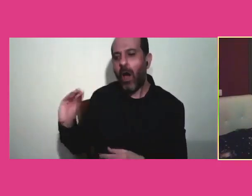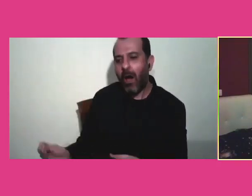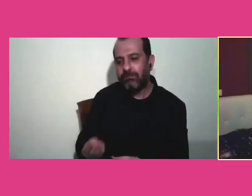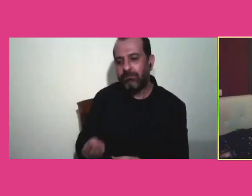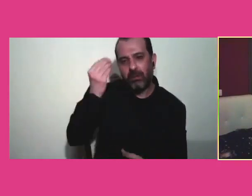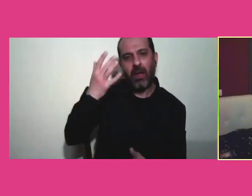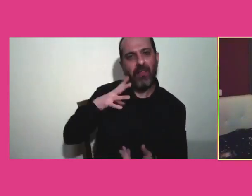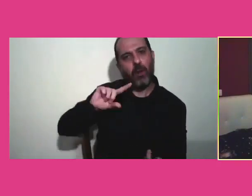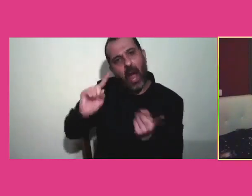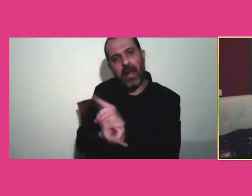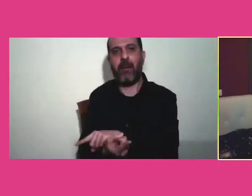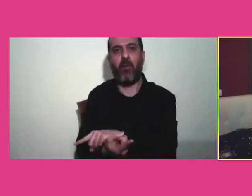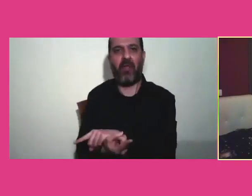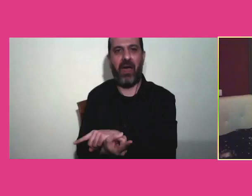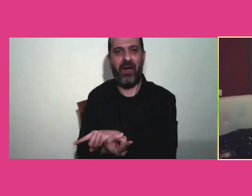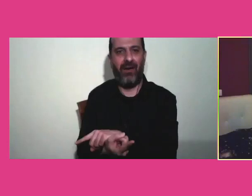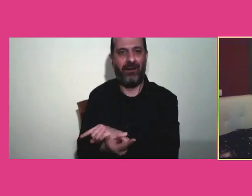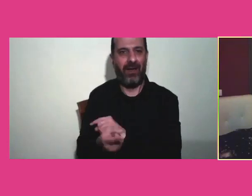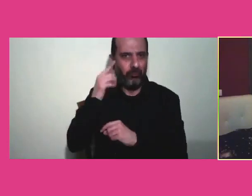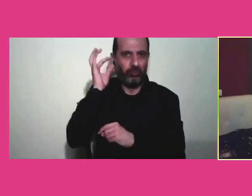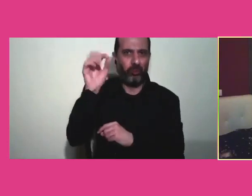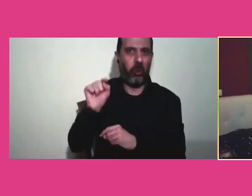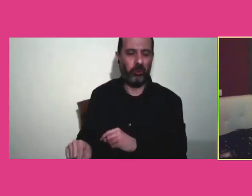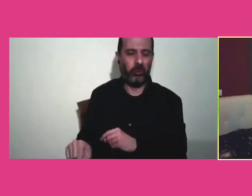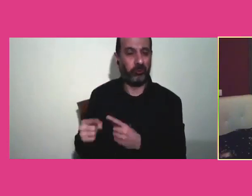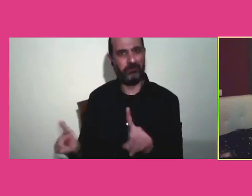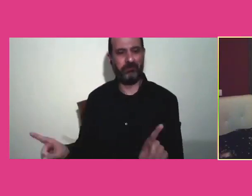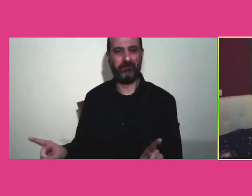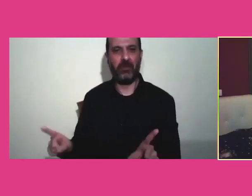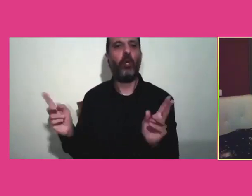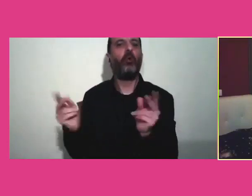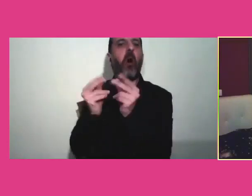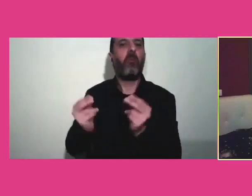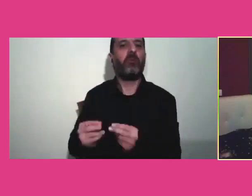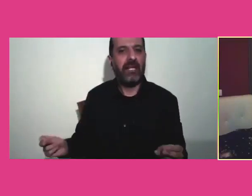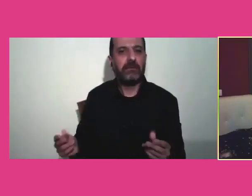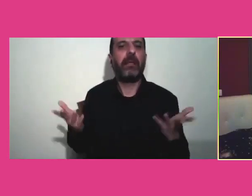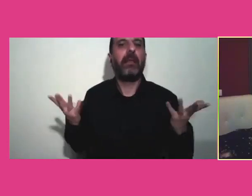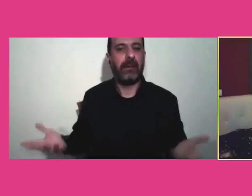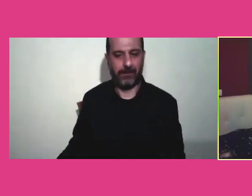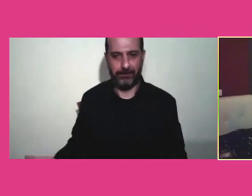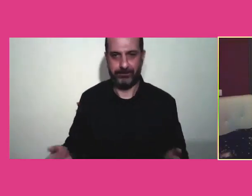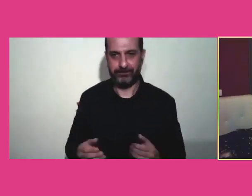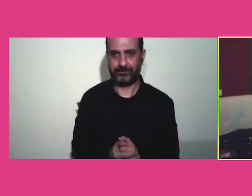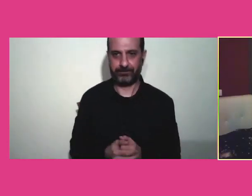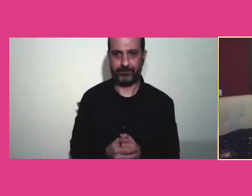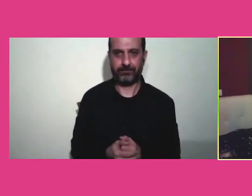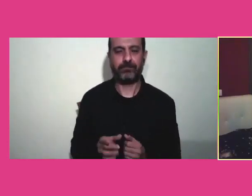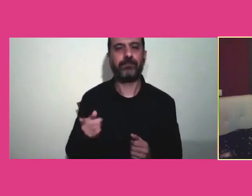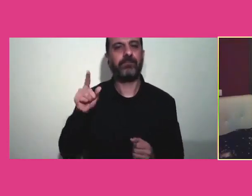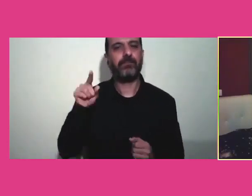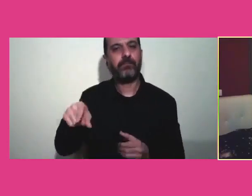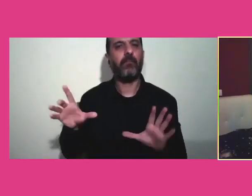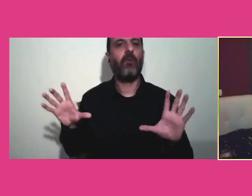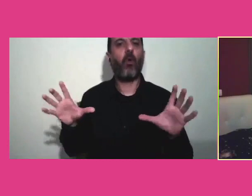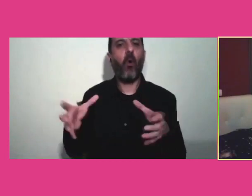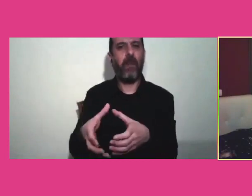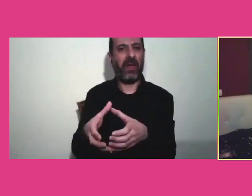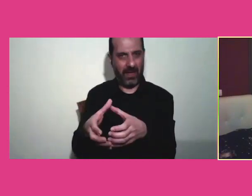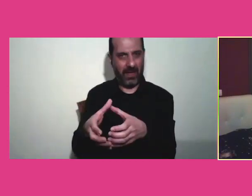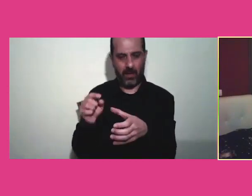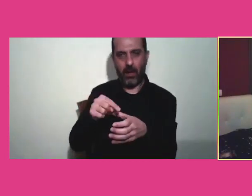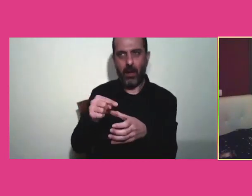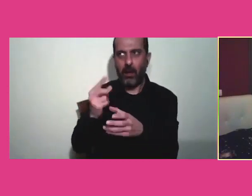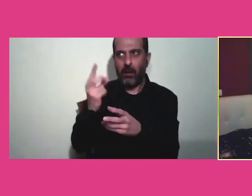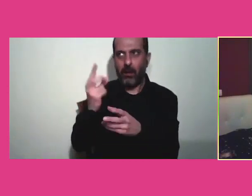ουσία, αυτός ήταν ο λόγος δημιουργίας της. Αλλά τελικά τα αποτελέσματα ήταν τα εξής. Αρχικά, η ομάδα συνέλεξε δεδομένα